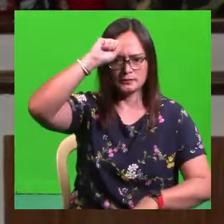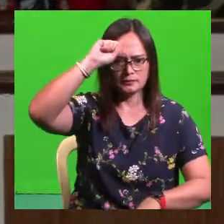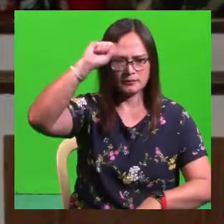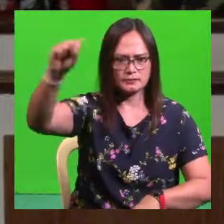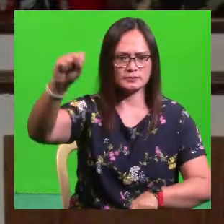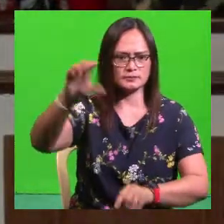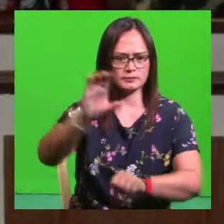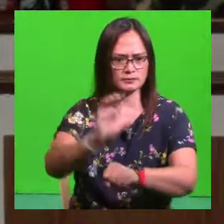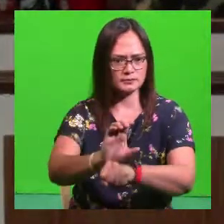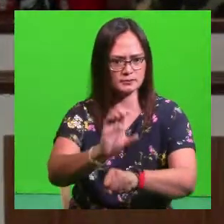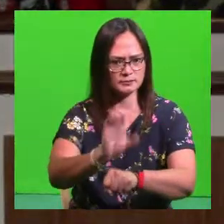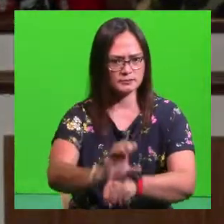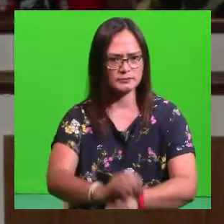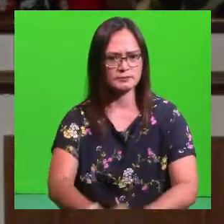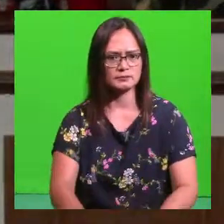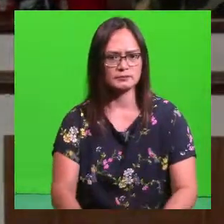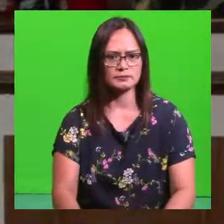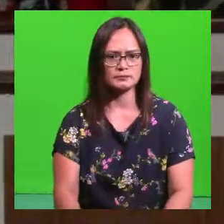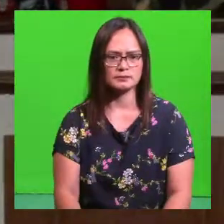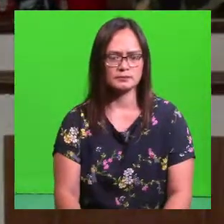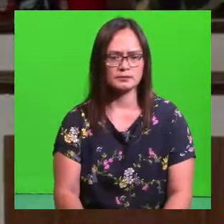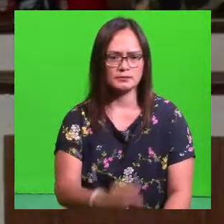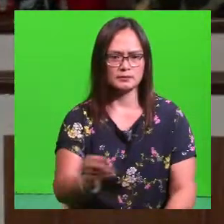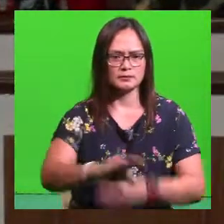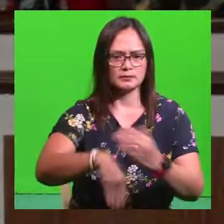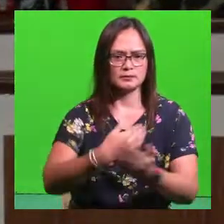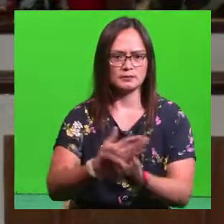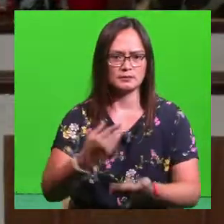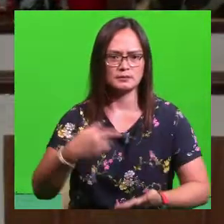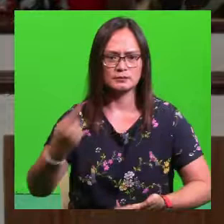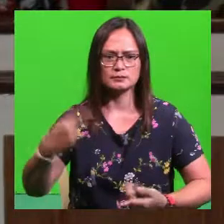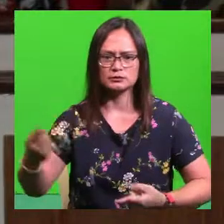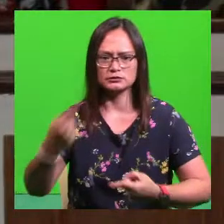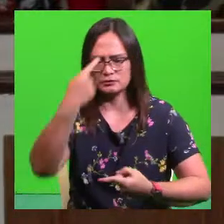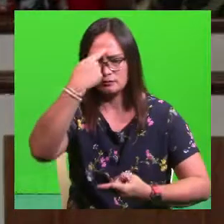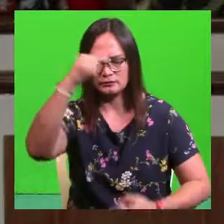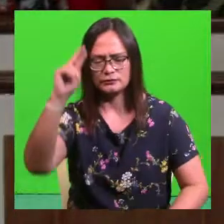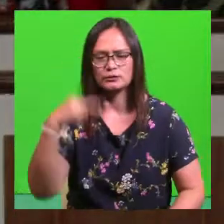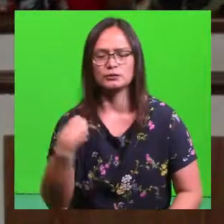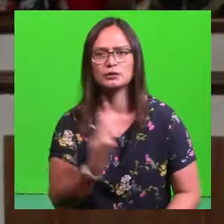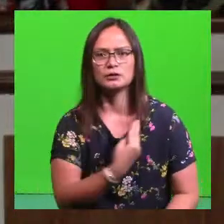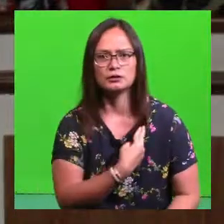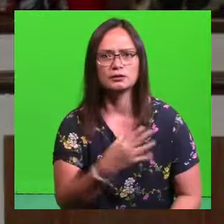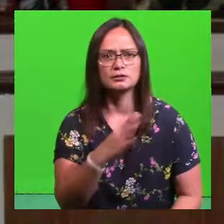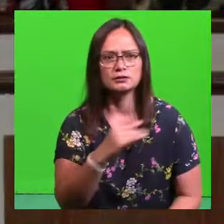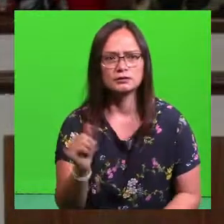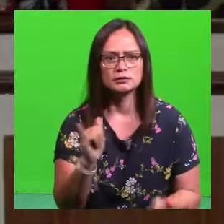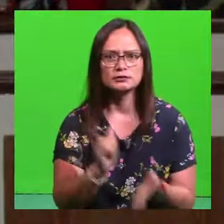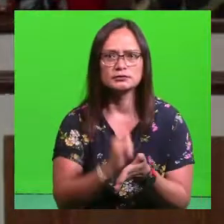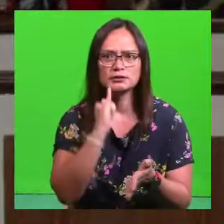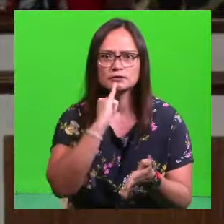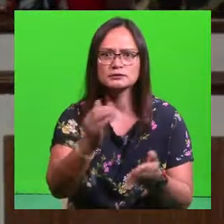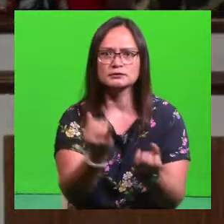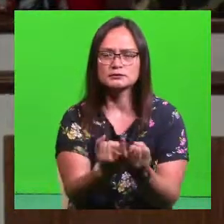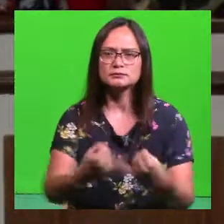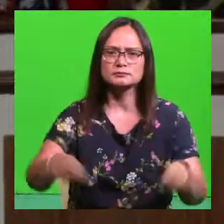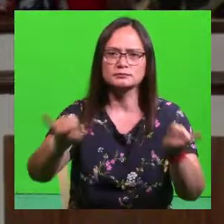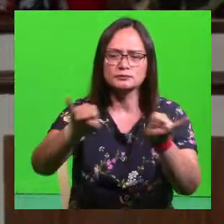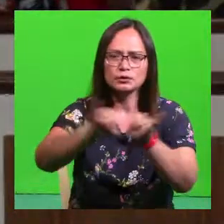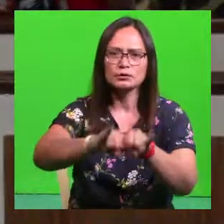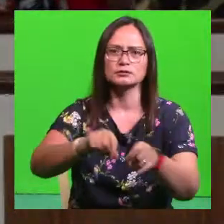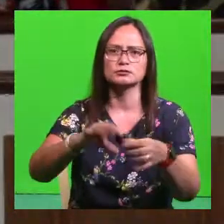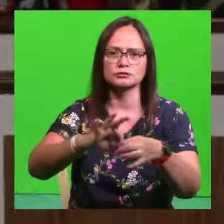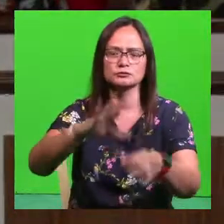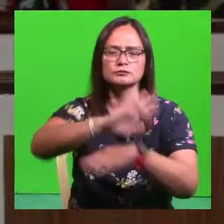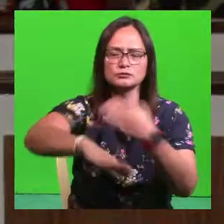Ang lahat ng ito ay para sa atin. At yan ang kahalagahan ng lahat. Kaya sa araw na